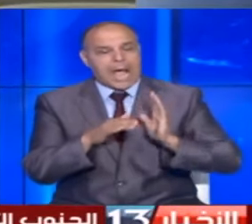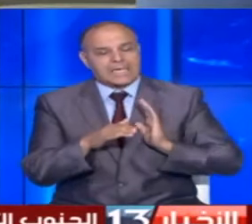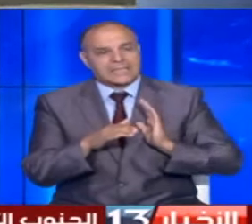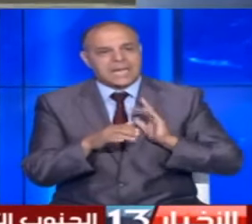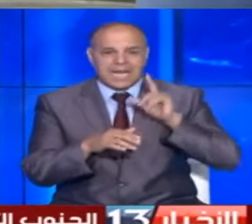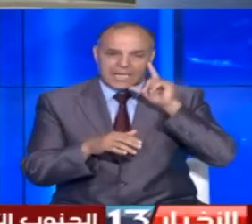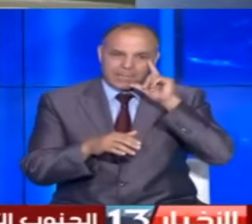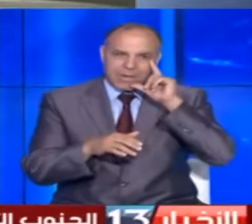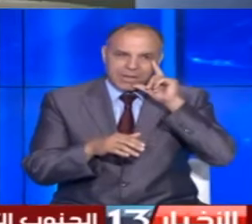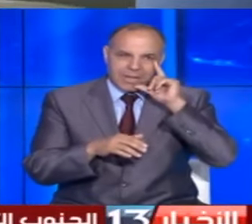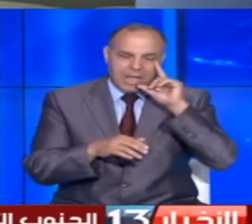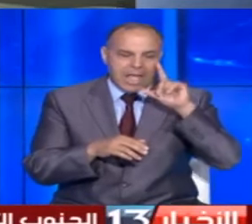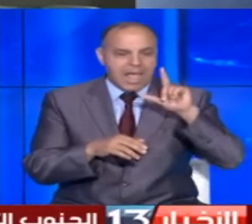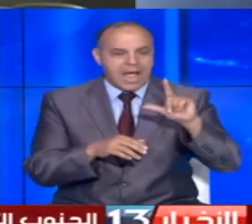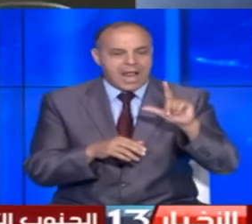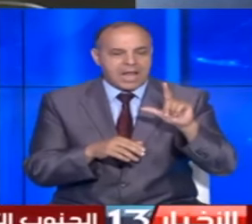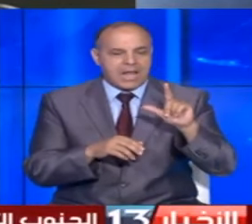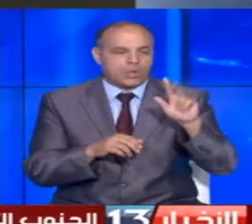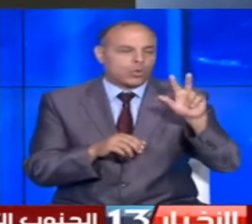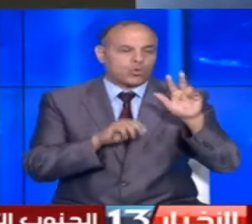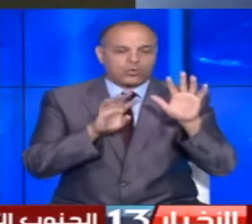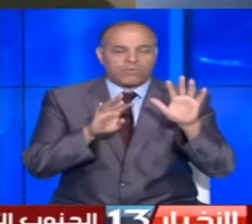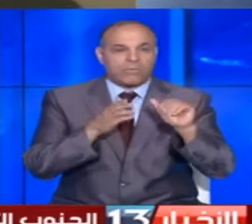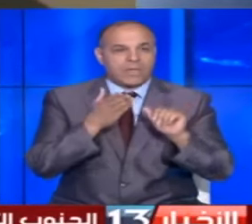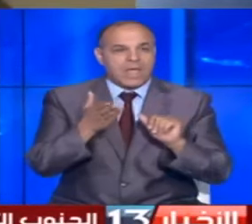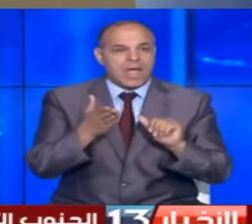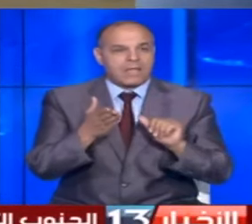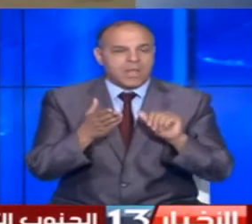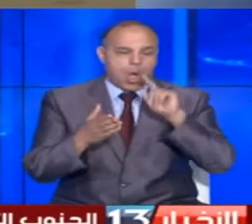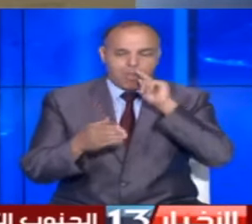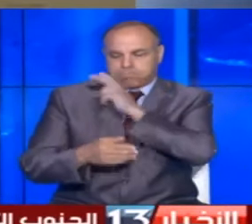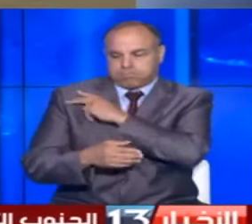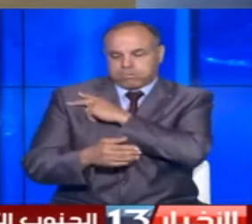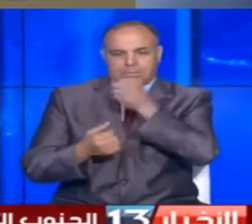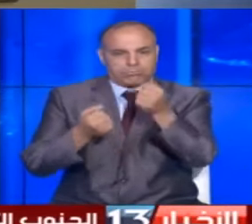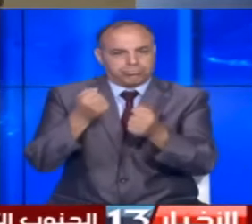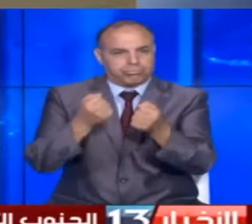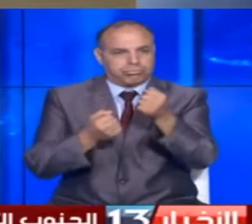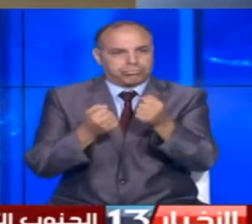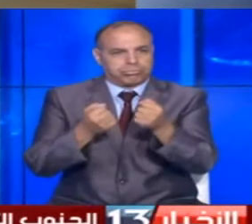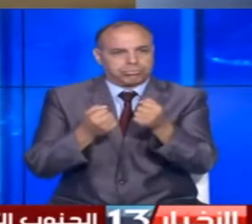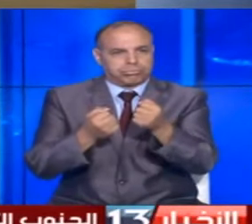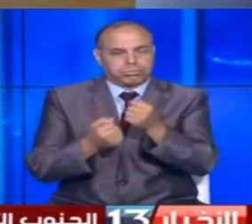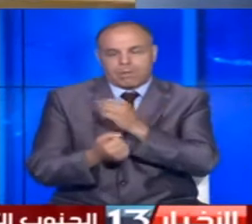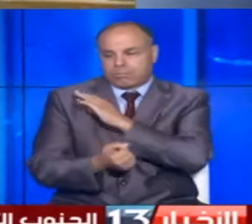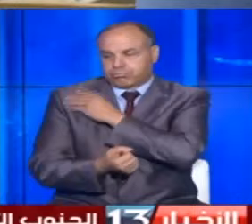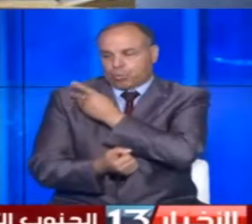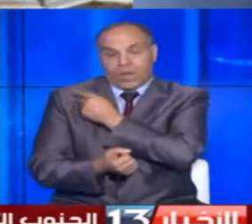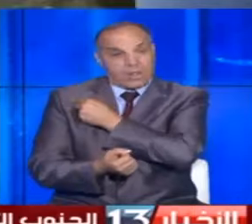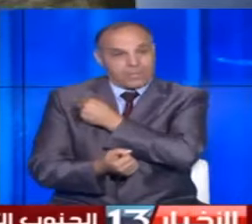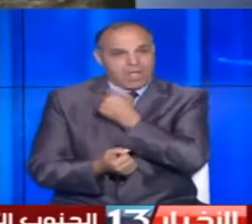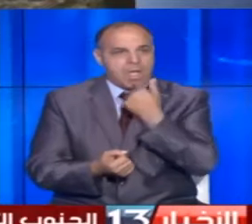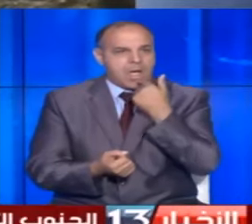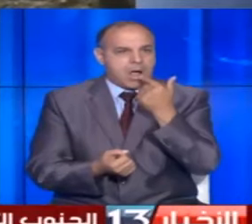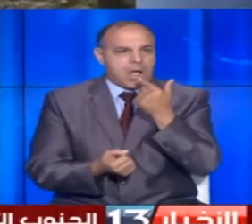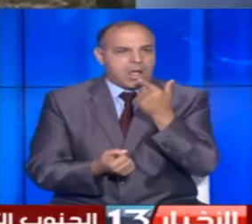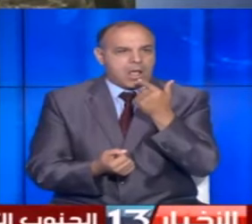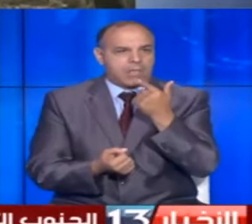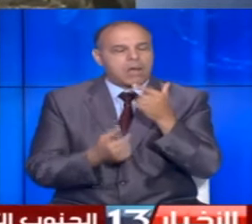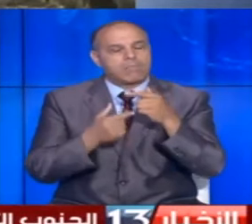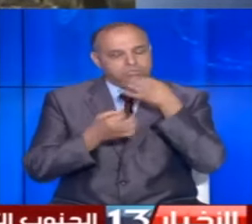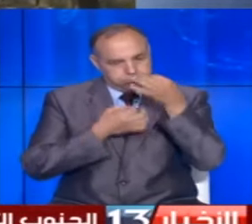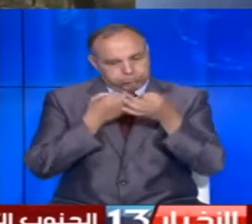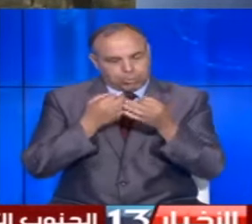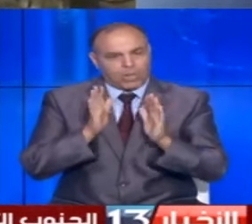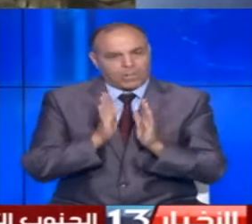ليبيه من نوع تسعه وثلاثين يقودها باب الطياره برتبه عقيده الذي افاد في اولى تصريحاته